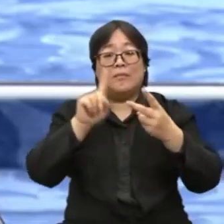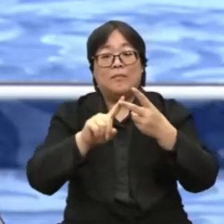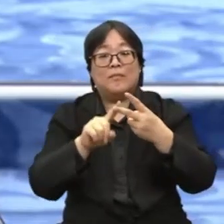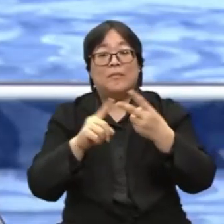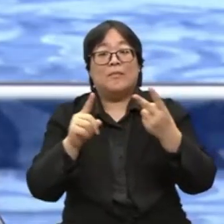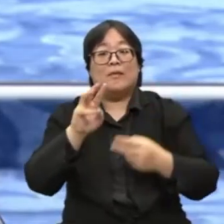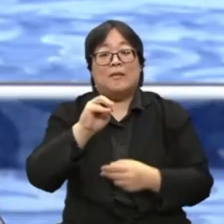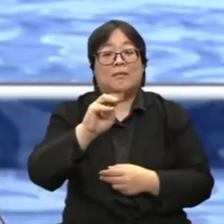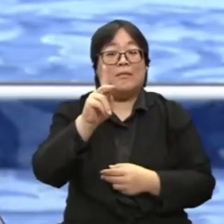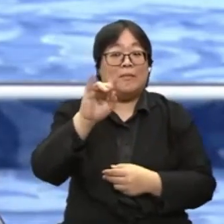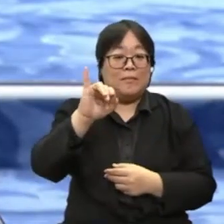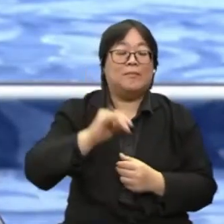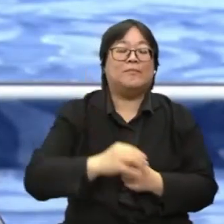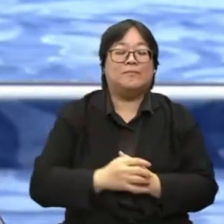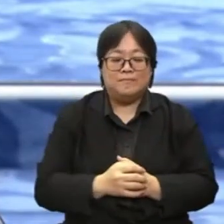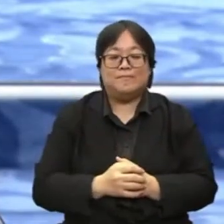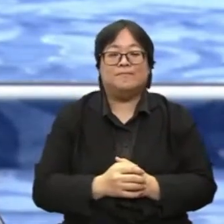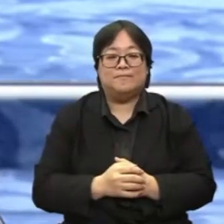tentang